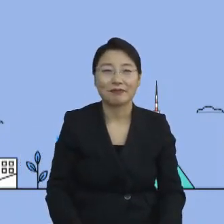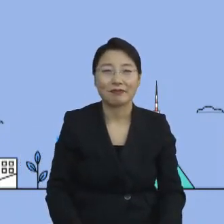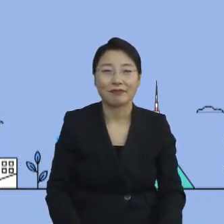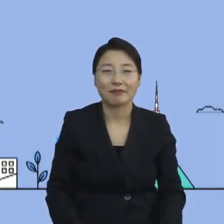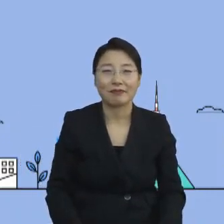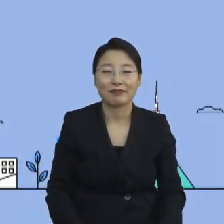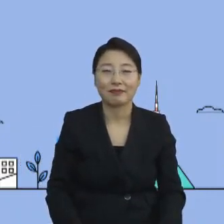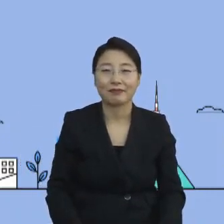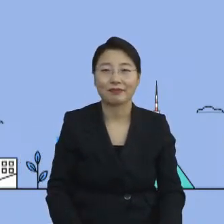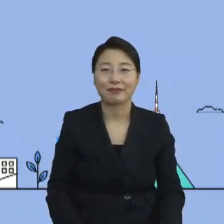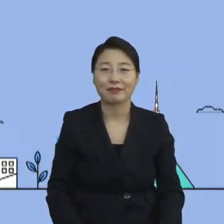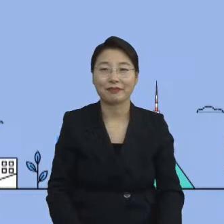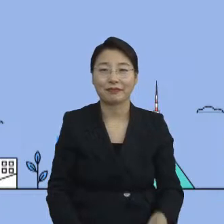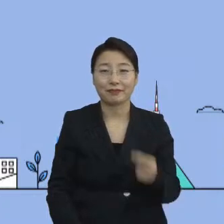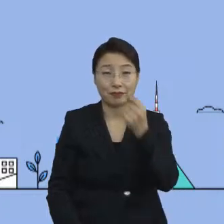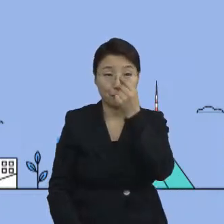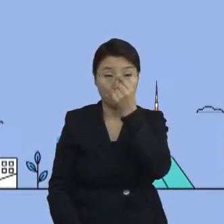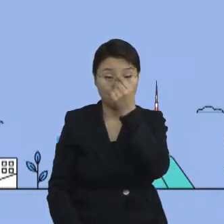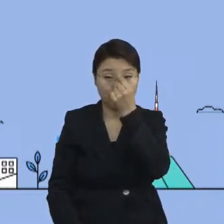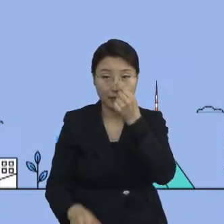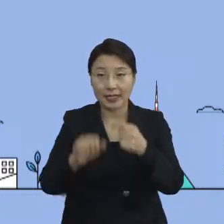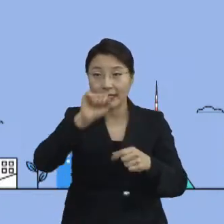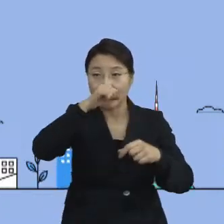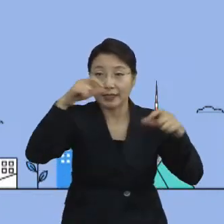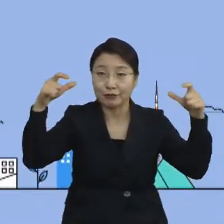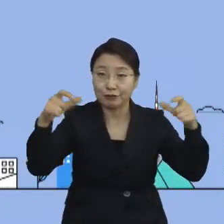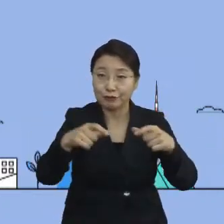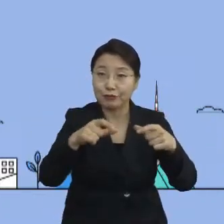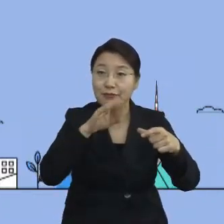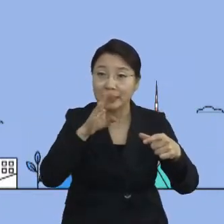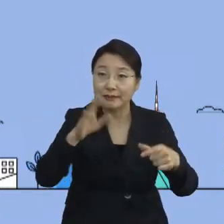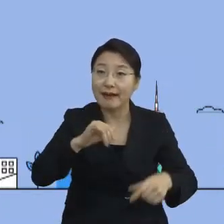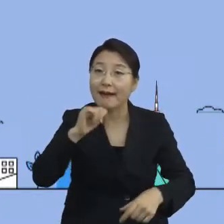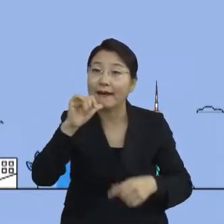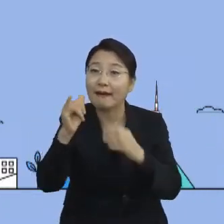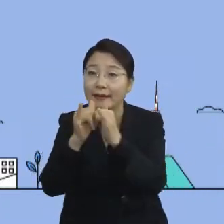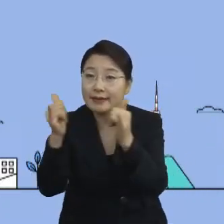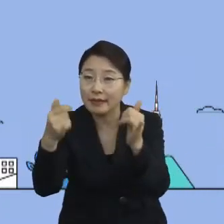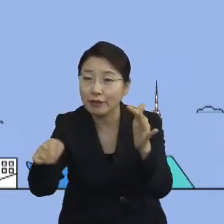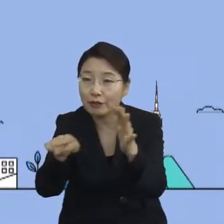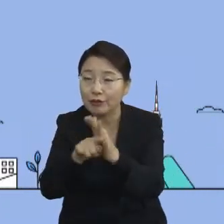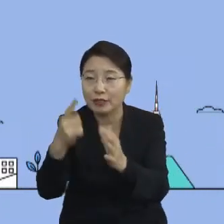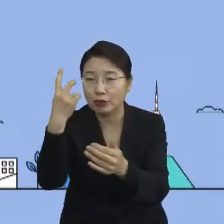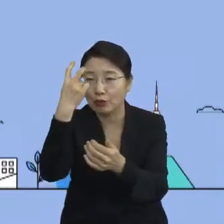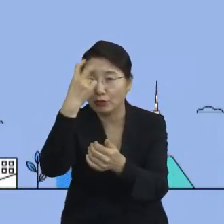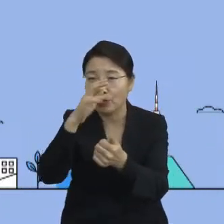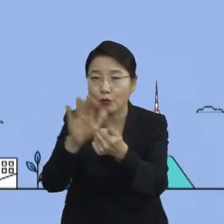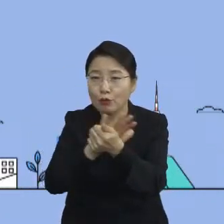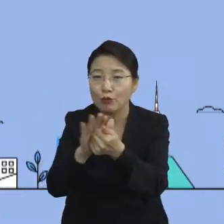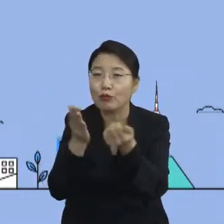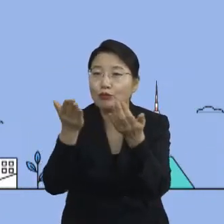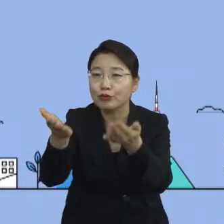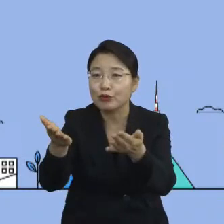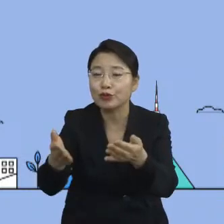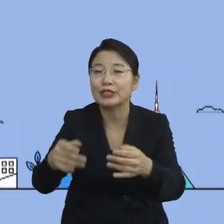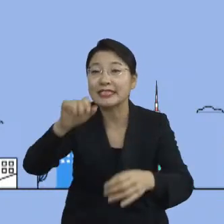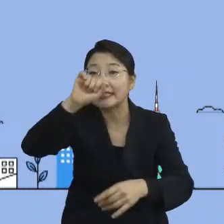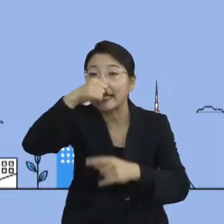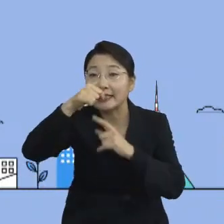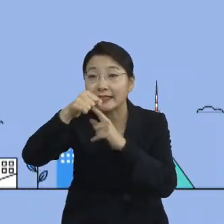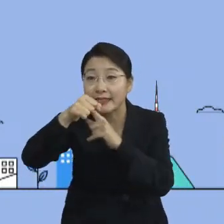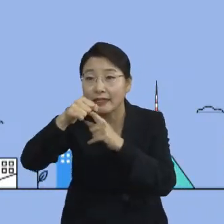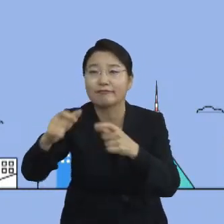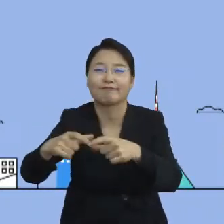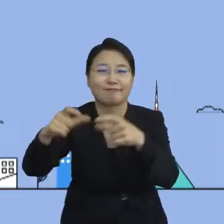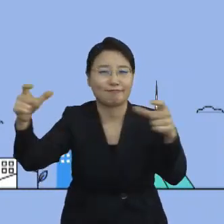이렇게 예산을 줄였는데도 형편이 어려우신 분들 보듬는 예산, 약자 동행 쪽